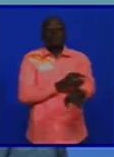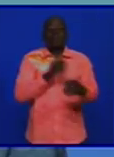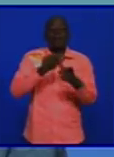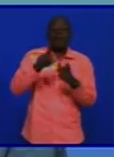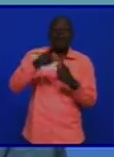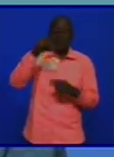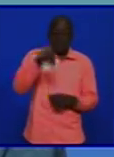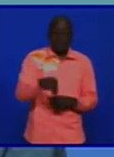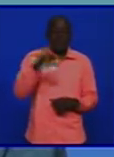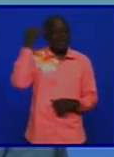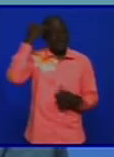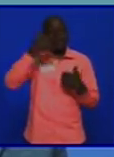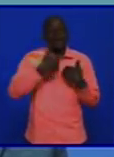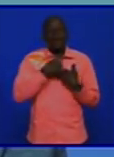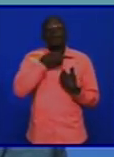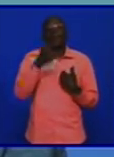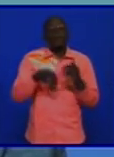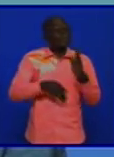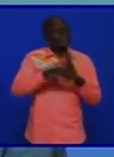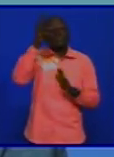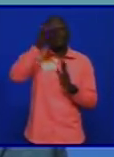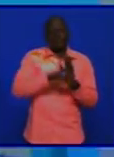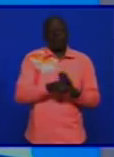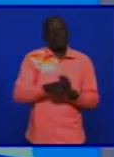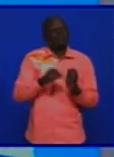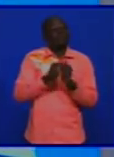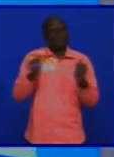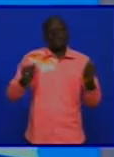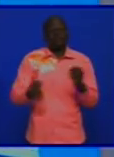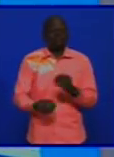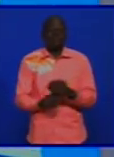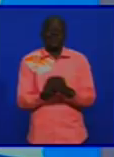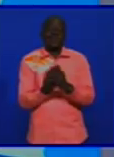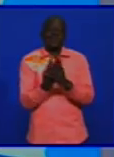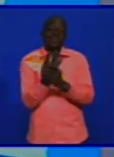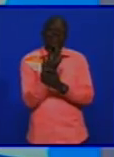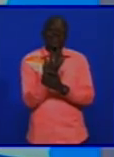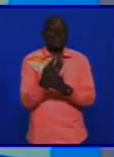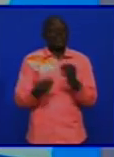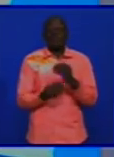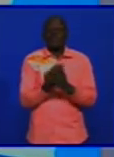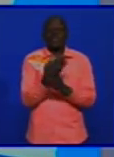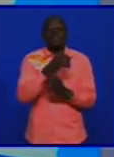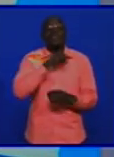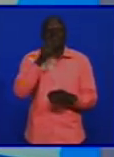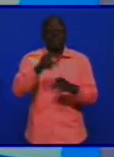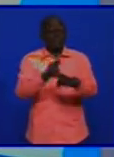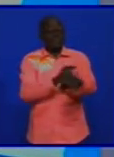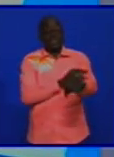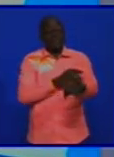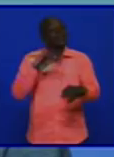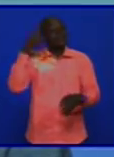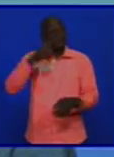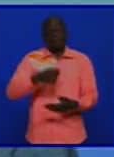pas de développement durable sans croissance, et il n'y a pas non plus de croissance durable sans s'appuyer